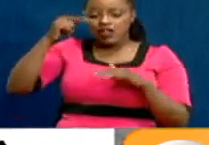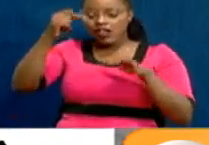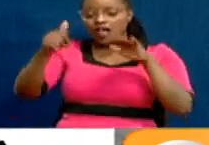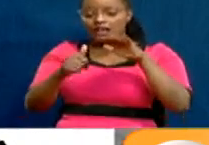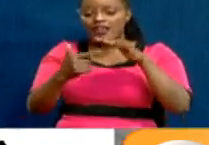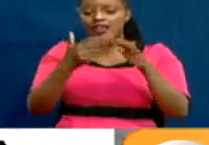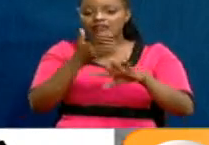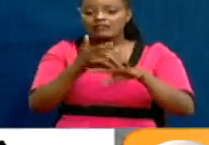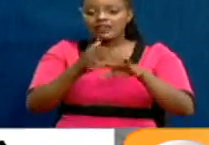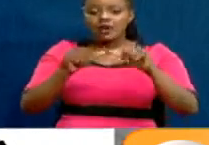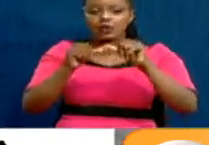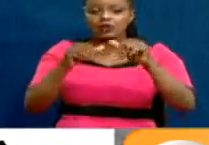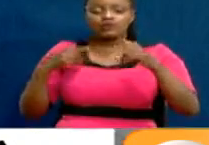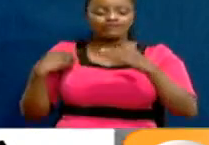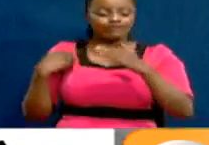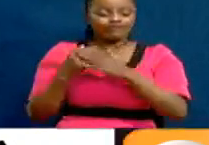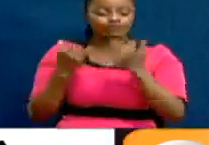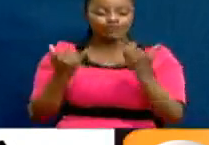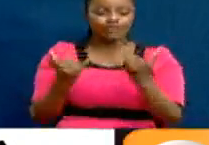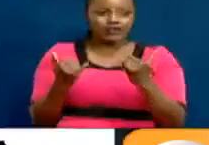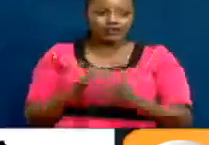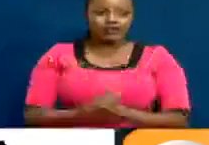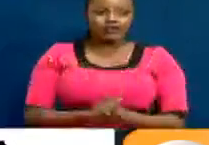vifusi ingali inaendelea.